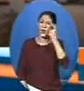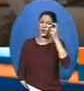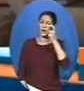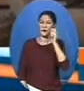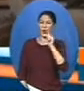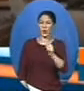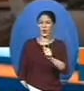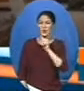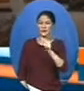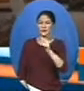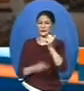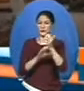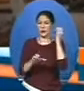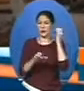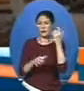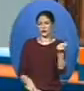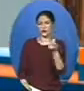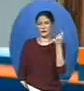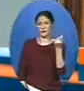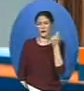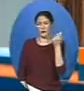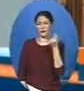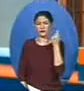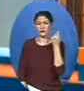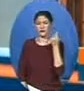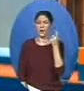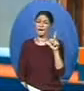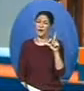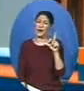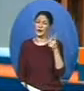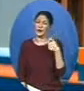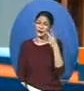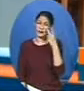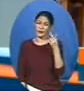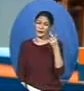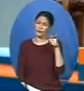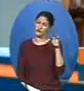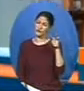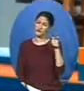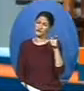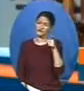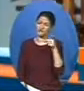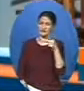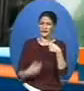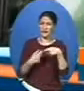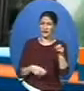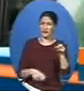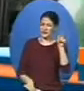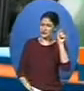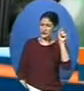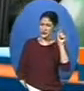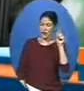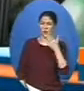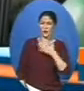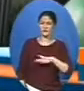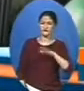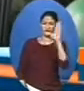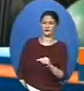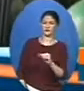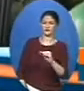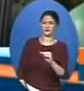אוקיי? אבל בואו נגיד שמוטי יוגב מנסה בעצם להשתיק את המואזין, להשתיק